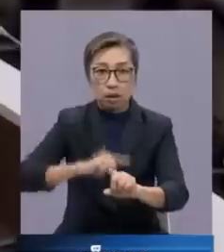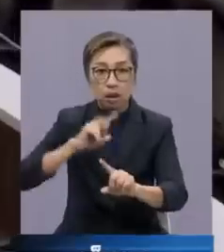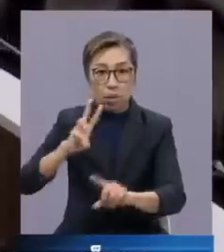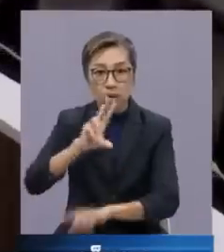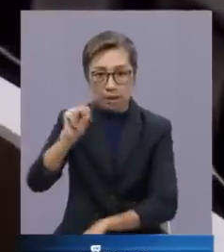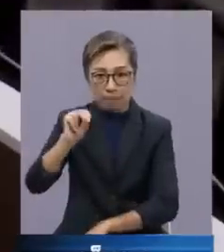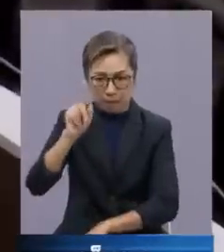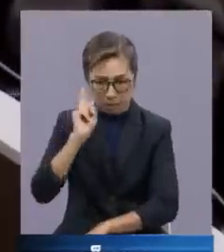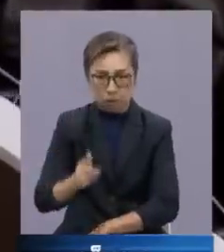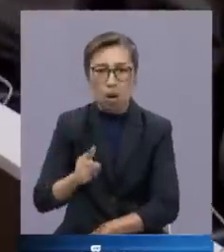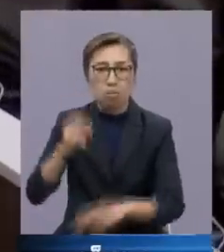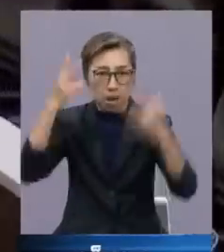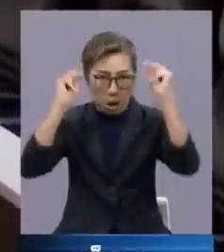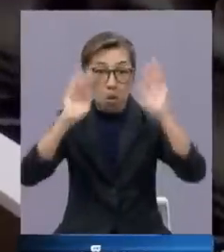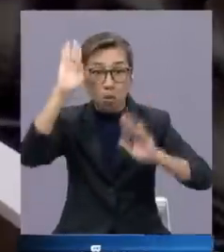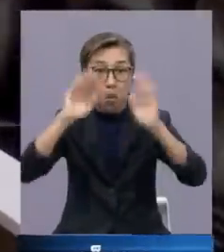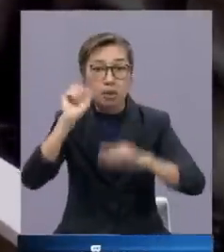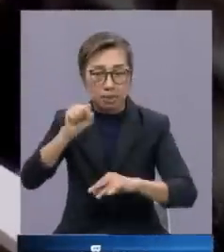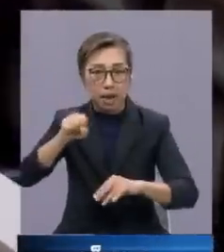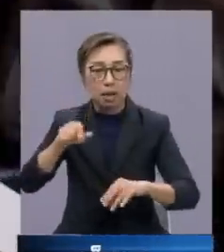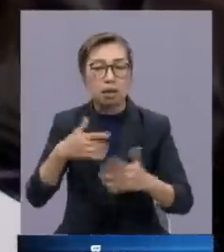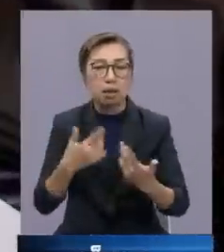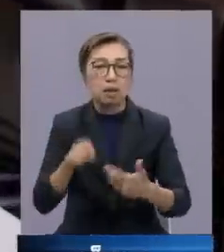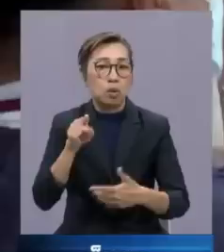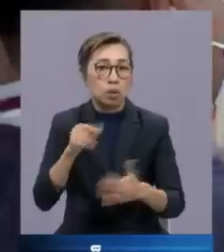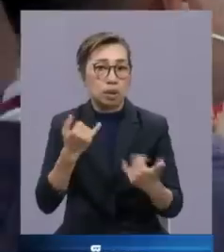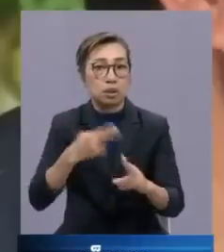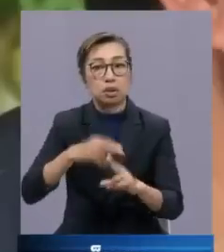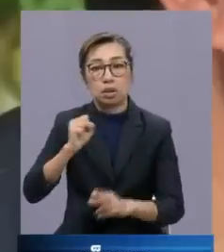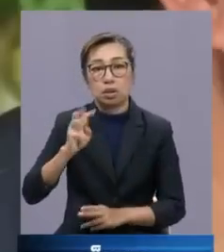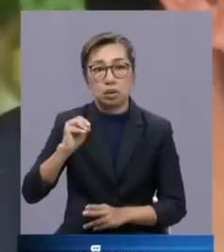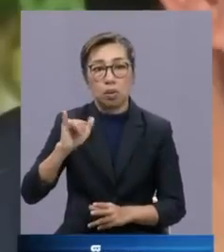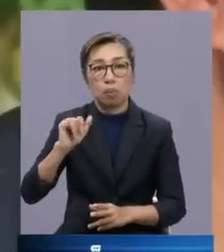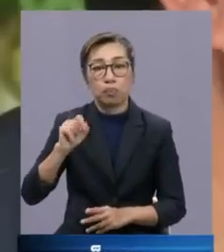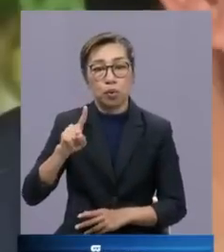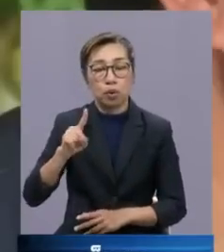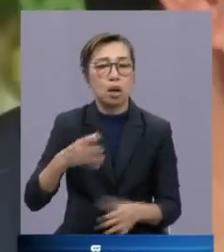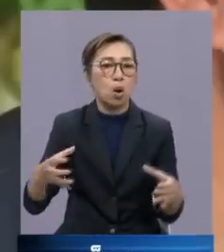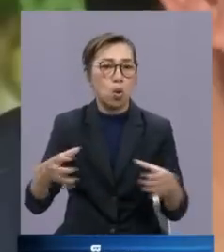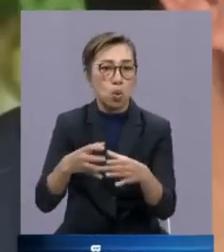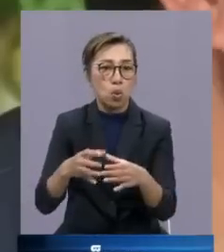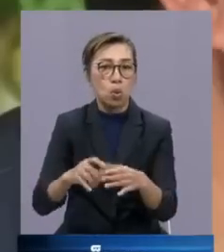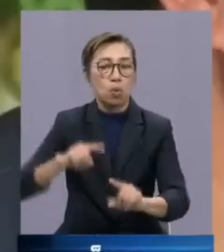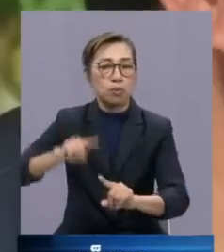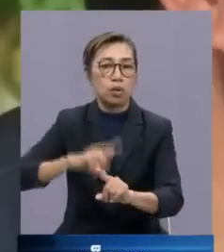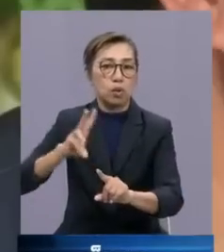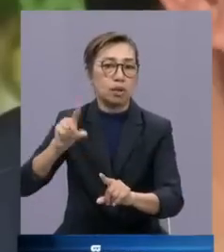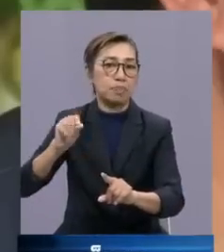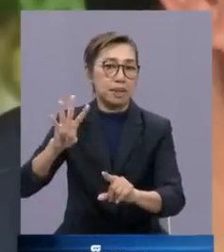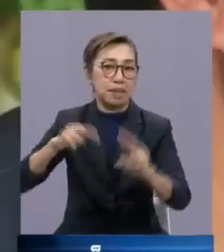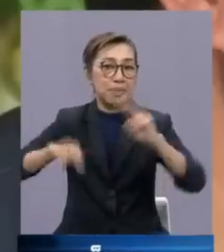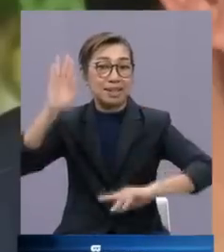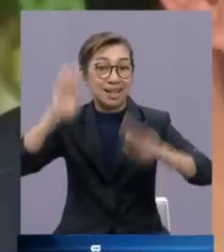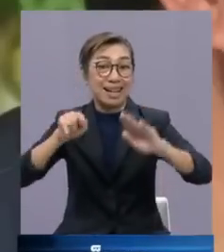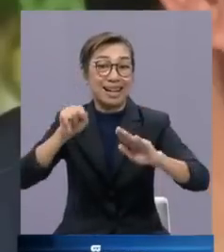มิถุนายนนะฮะวันนี้เนี่ยคุณสมยศพฤกษาเกษมสุขนะฮะก็เป็นแกนนำกลุ่ม24มิถุนาประชาธิปไตยโ